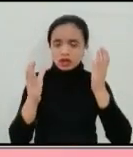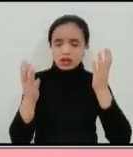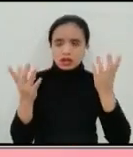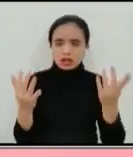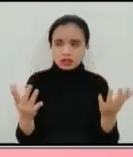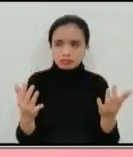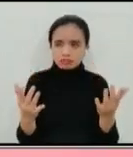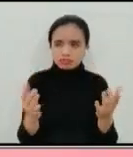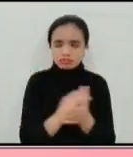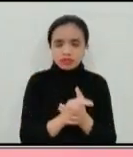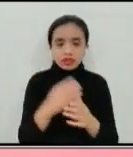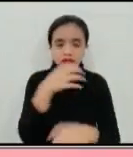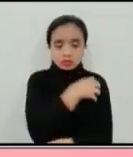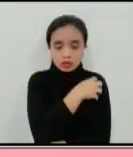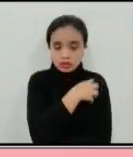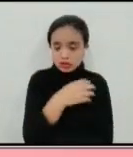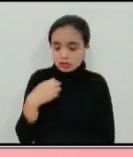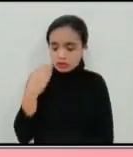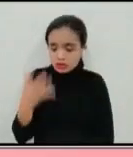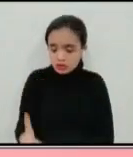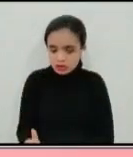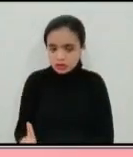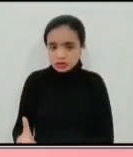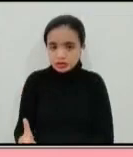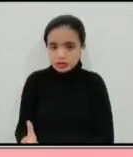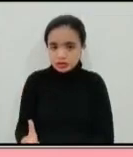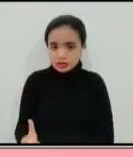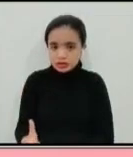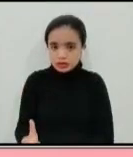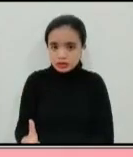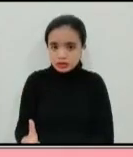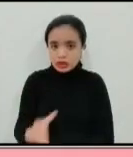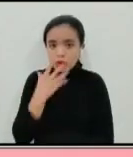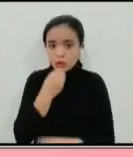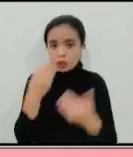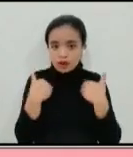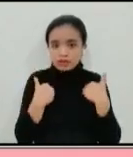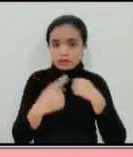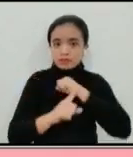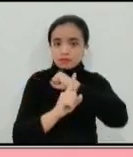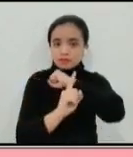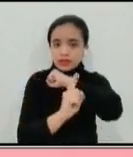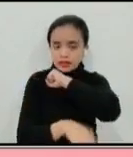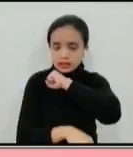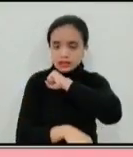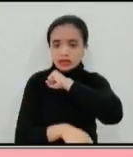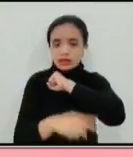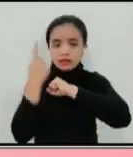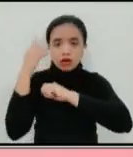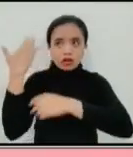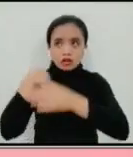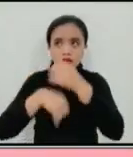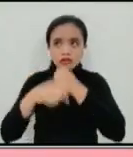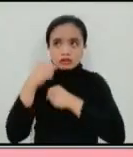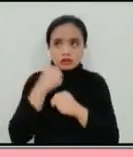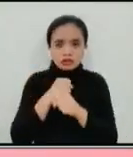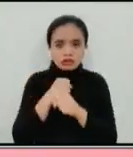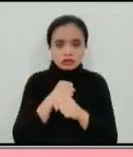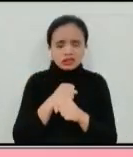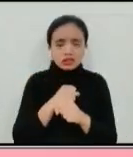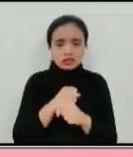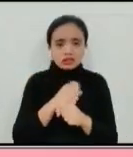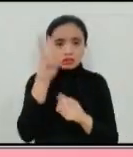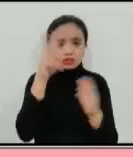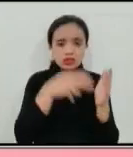police officers who are meted penalties, for the previous year, almost 2005 po.